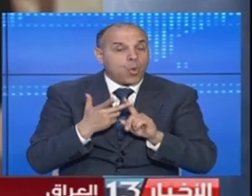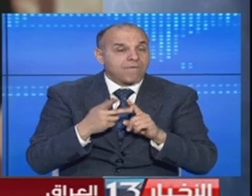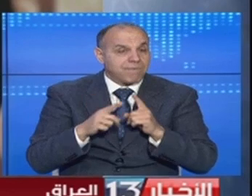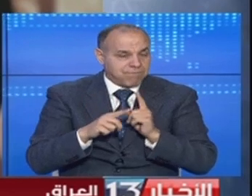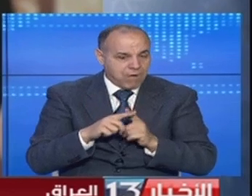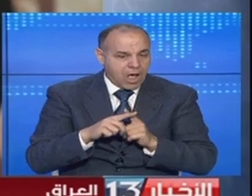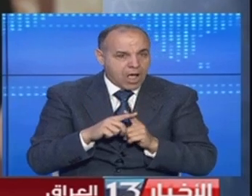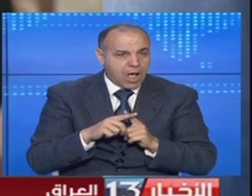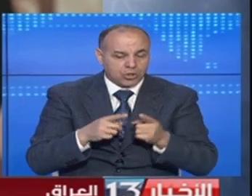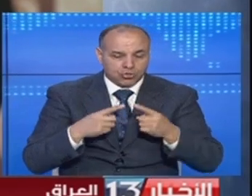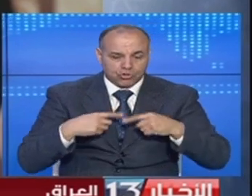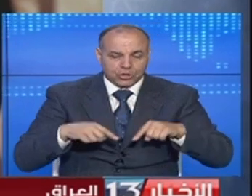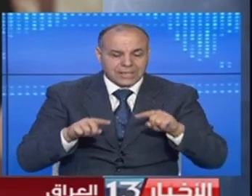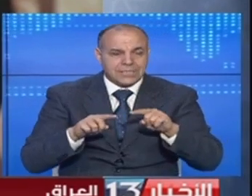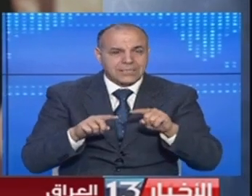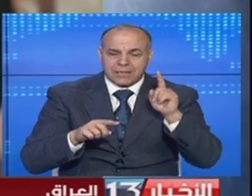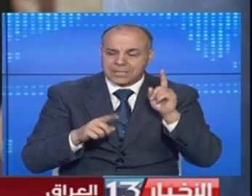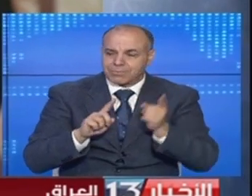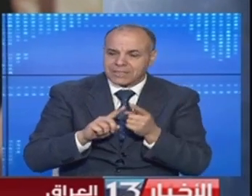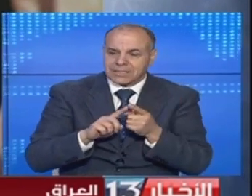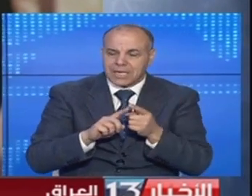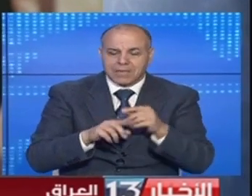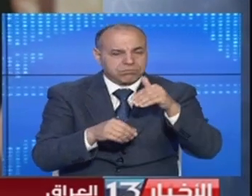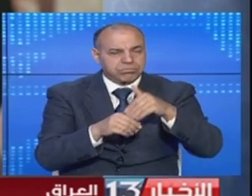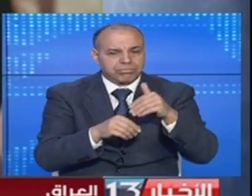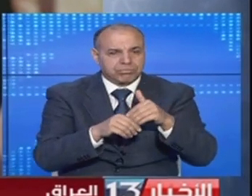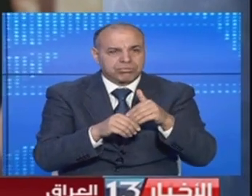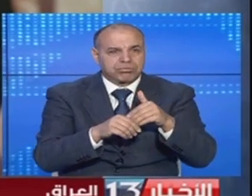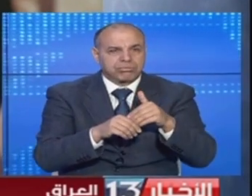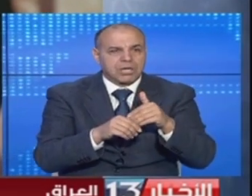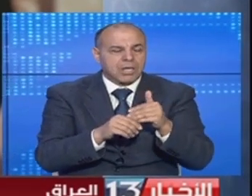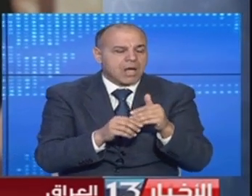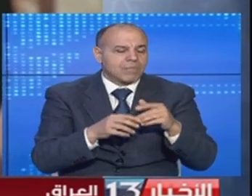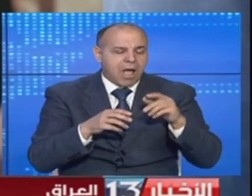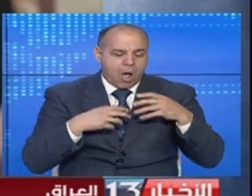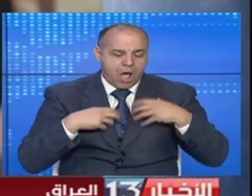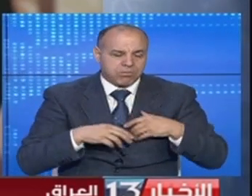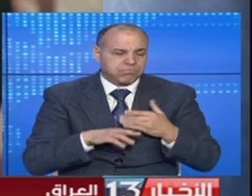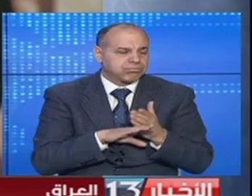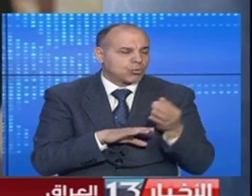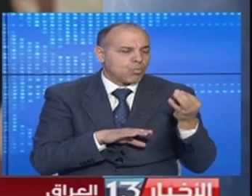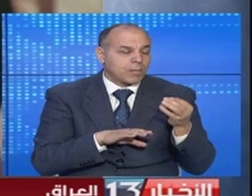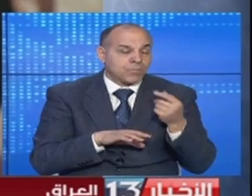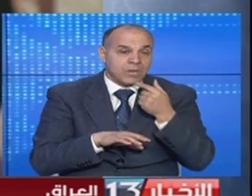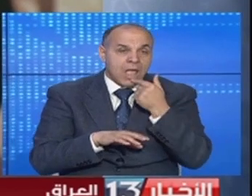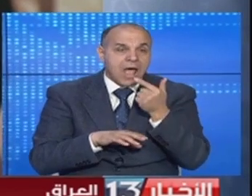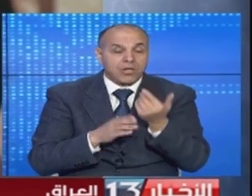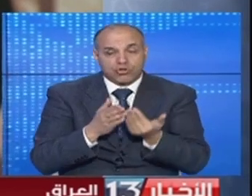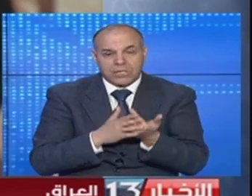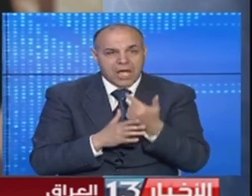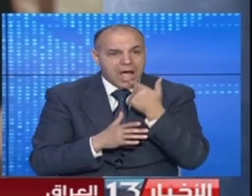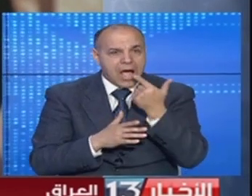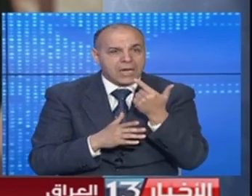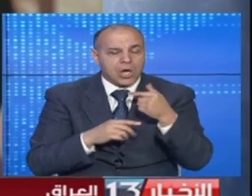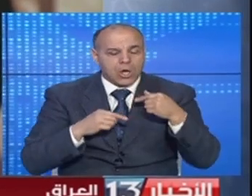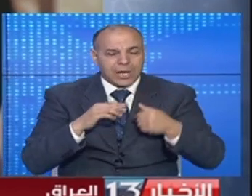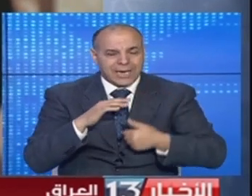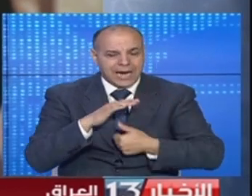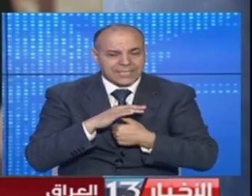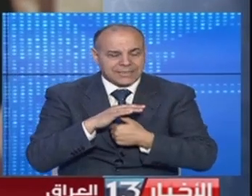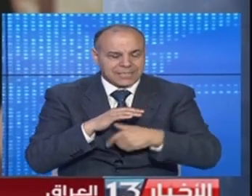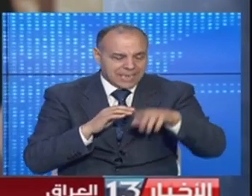في عقد جلسه استثنائيه للتصويت لعدم اكتمال النصاب وفي ظل هذا المستجد اعلن الرئيس العراقي